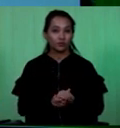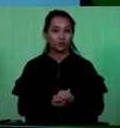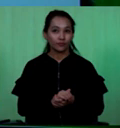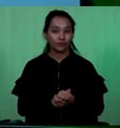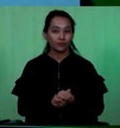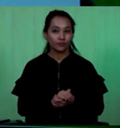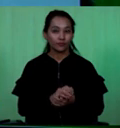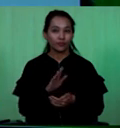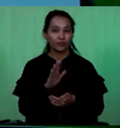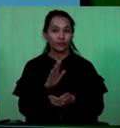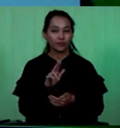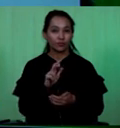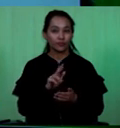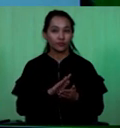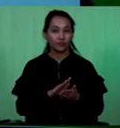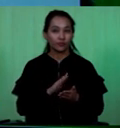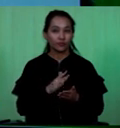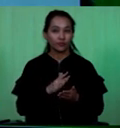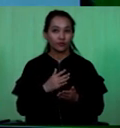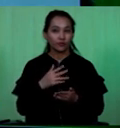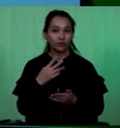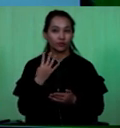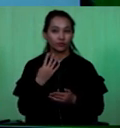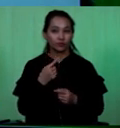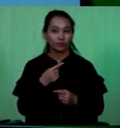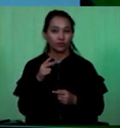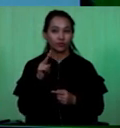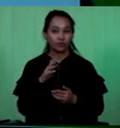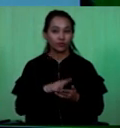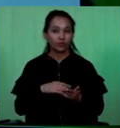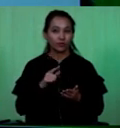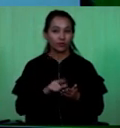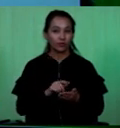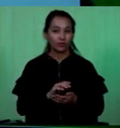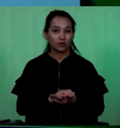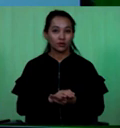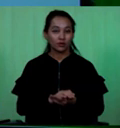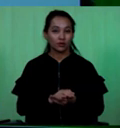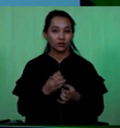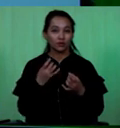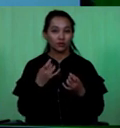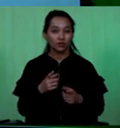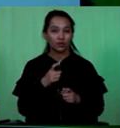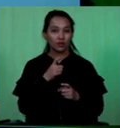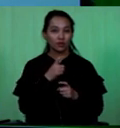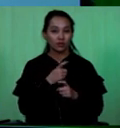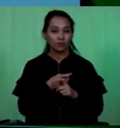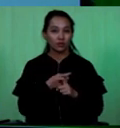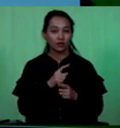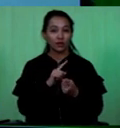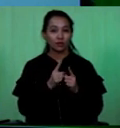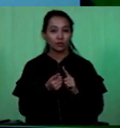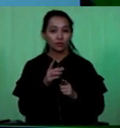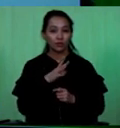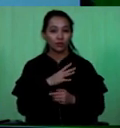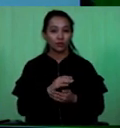bilan 297 ning ayirmasi. Mana aziz o'quvchilar, biz sodda tenglamaga keltirib